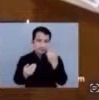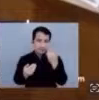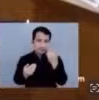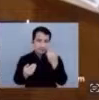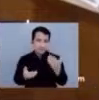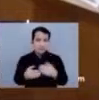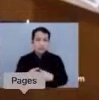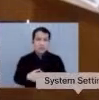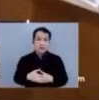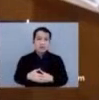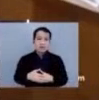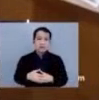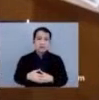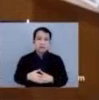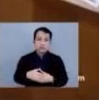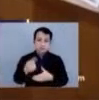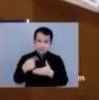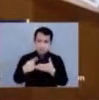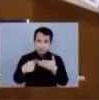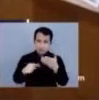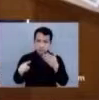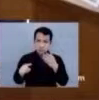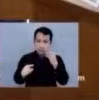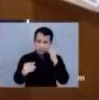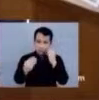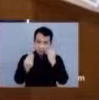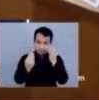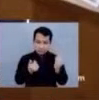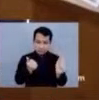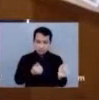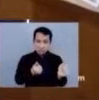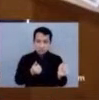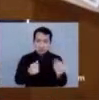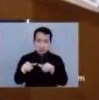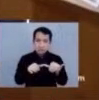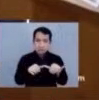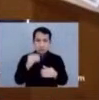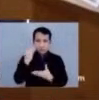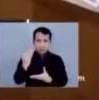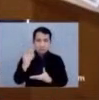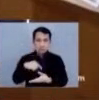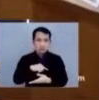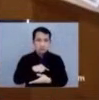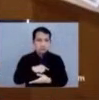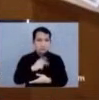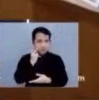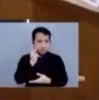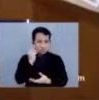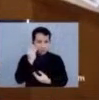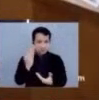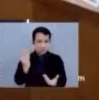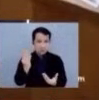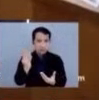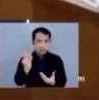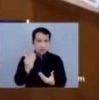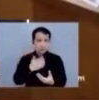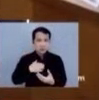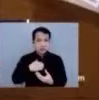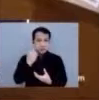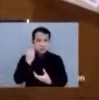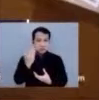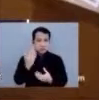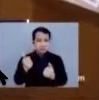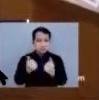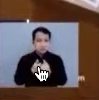Diyos ko. Checks on their compliance to the standard set, and we found that they did not comply.